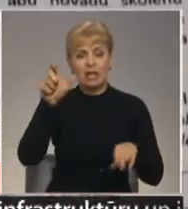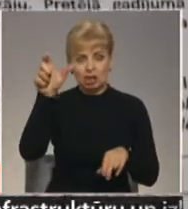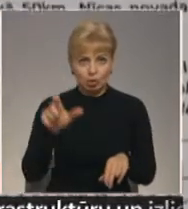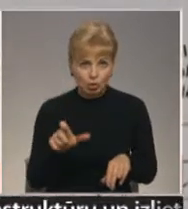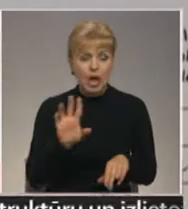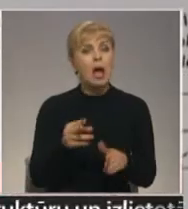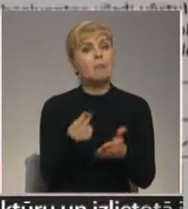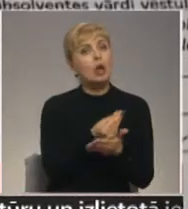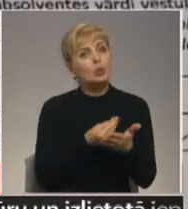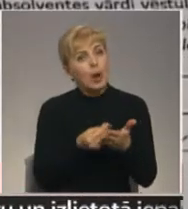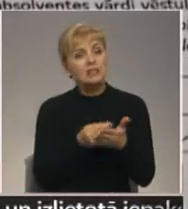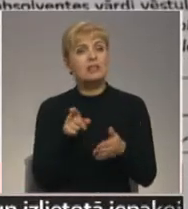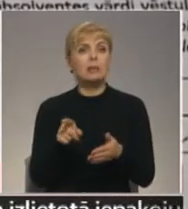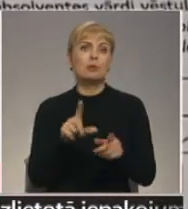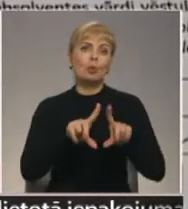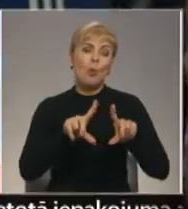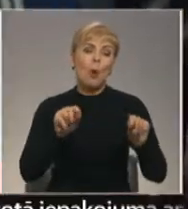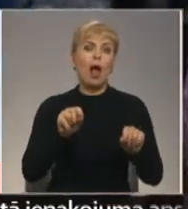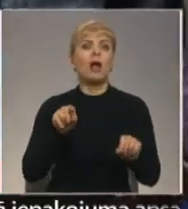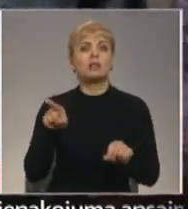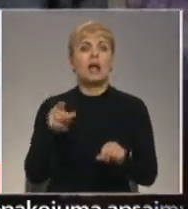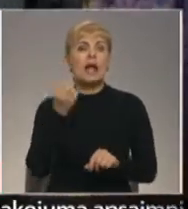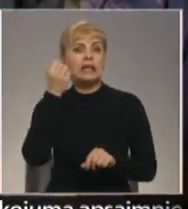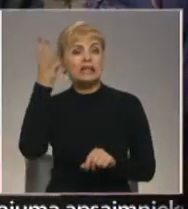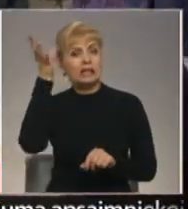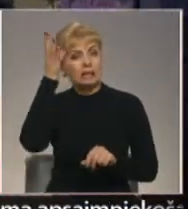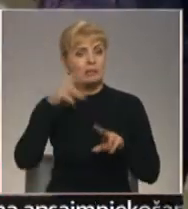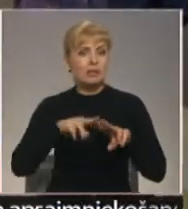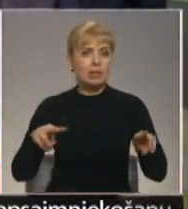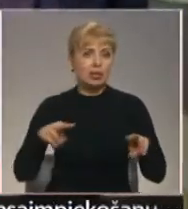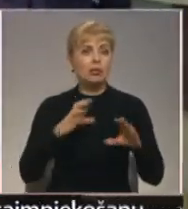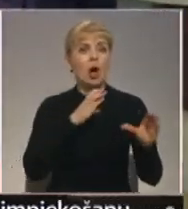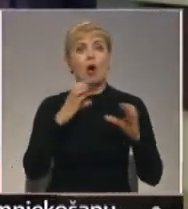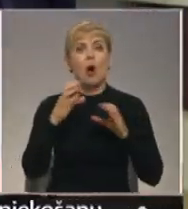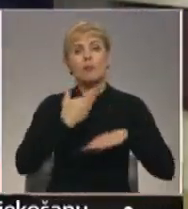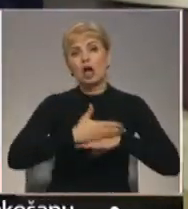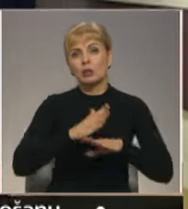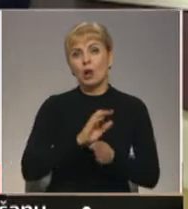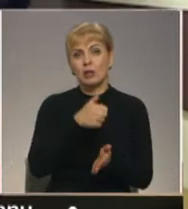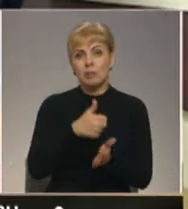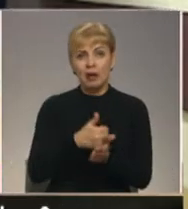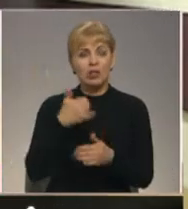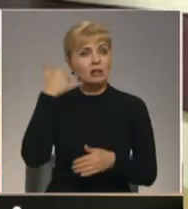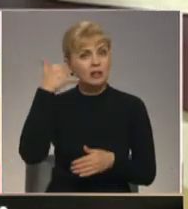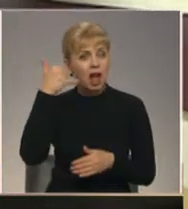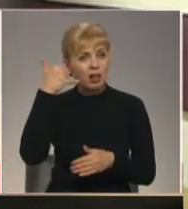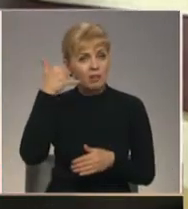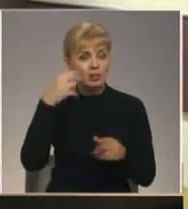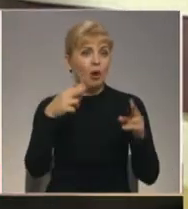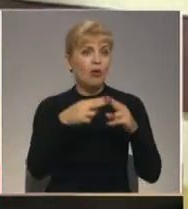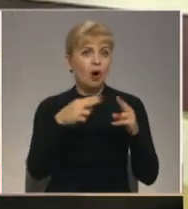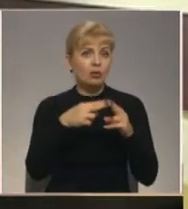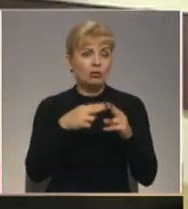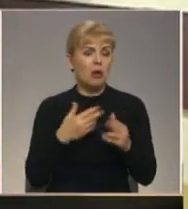vidusskolas nozīmi Lejas Kurzemē. Savukārt izglītības un zinātnes ministrijas komunikācijas nodaļas pārstāv telefona sarunā ar TV Kurzem šodien